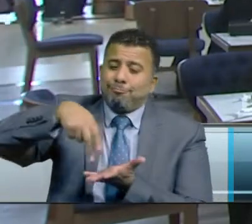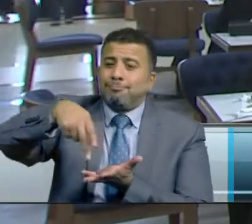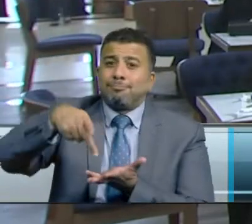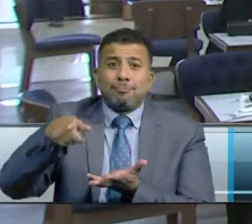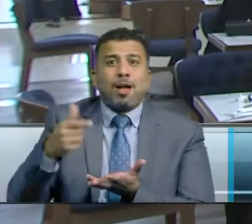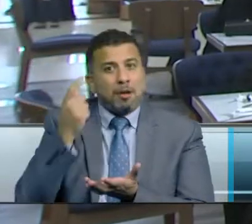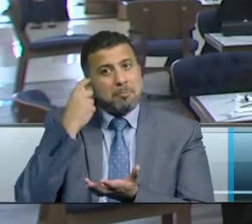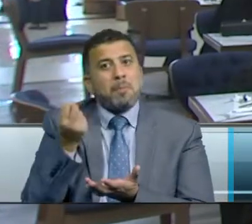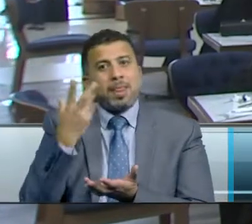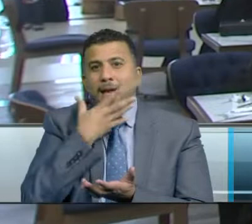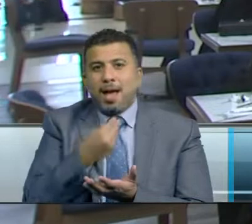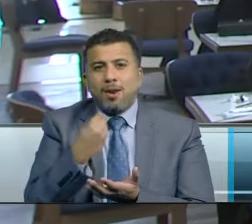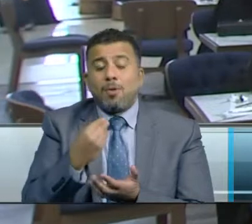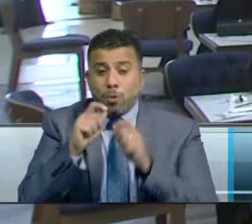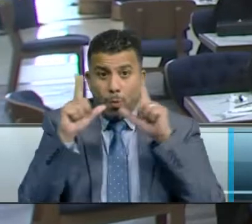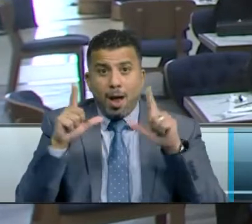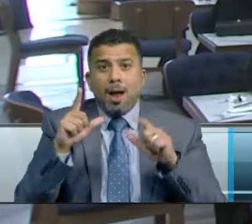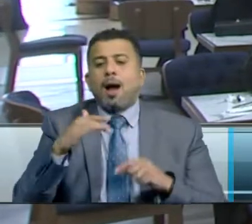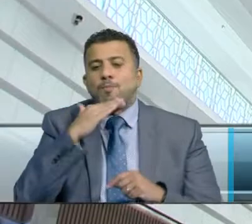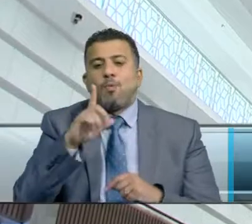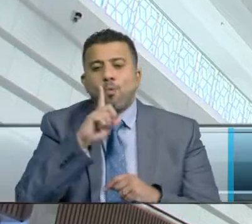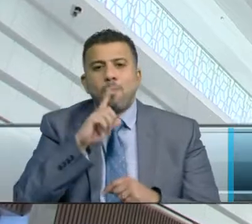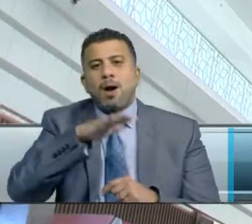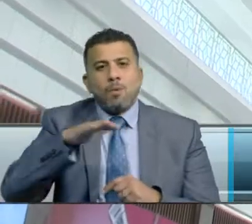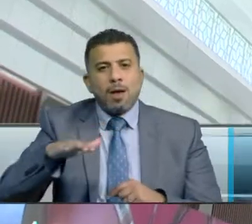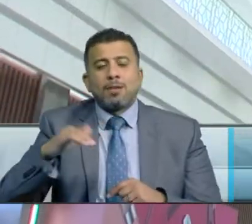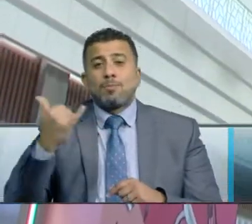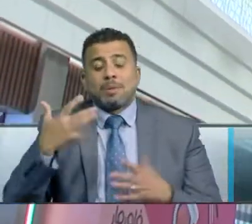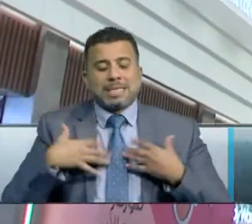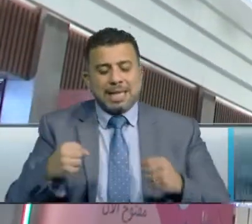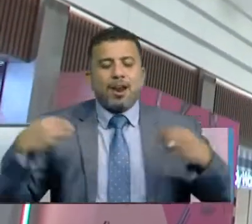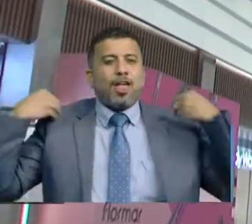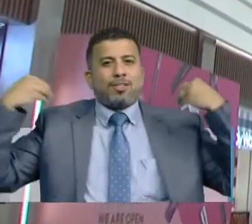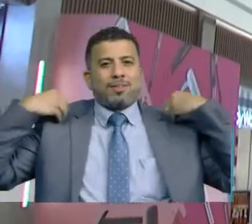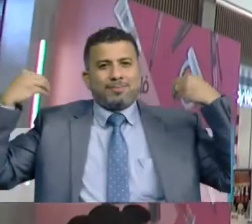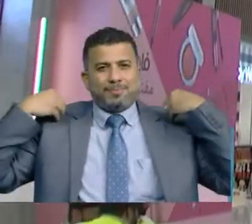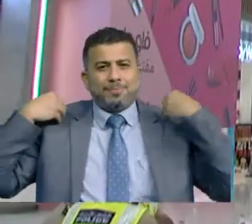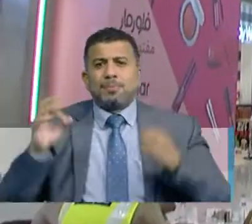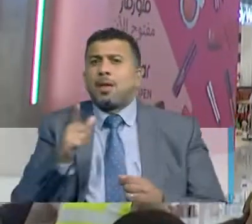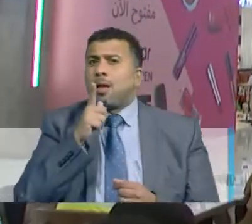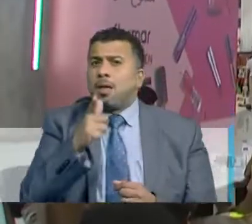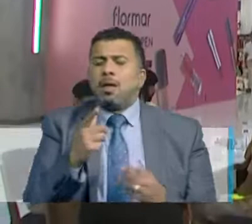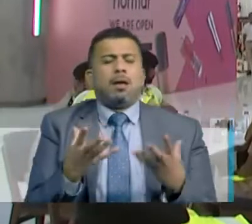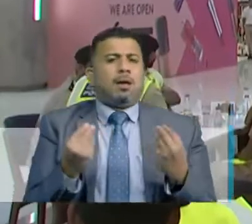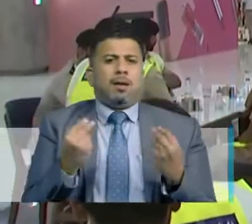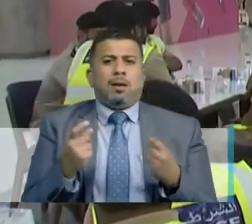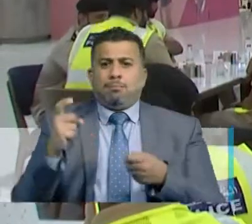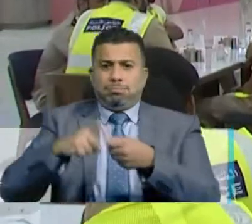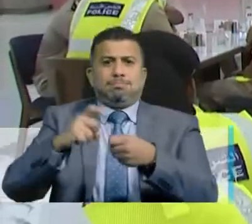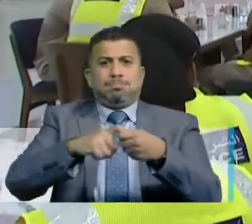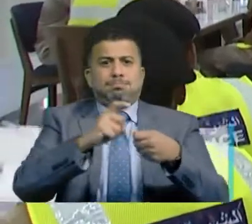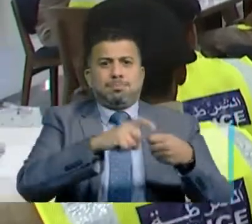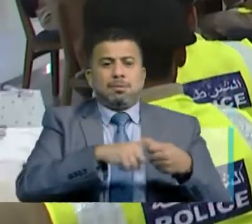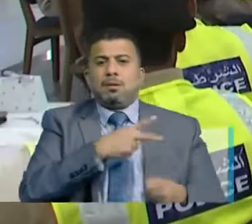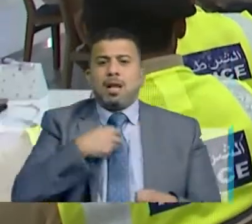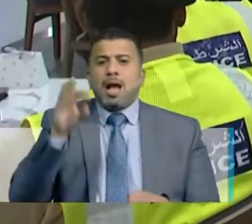توعي أولياء الأمور وأطفالنا أن المشي صحة للرياضة. الفعالية شارك فيها العديد من الجهات،